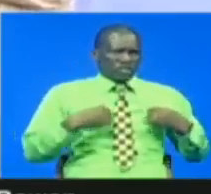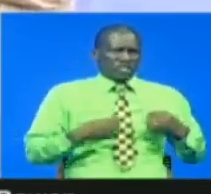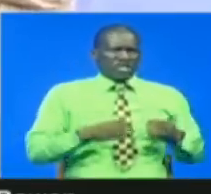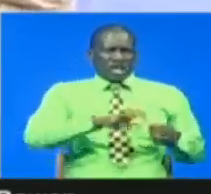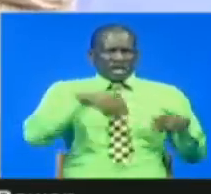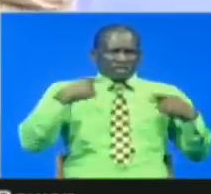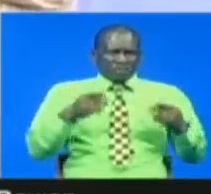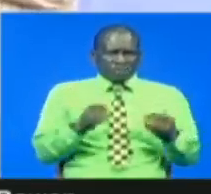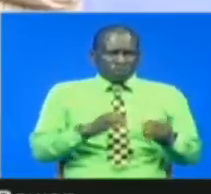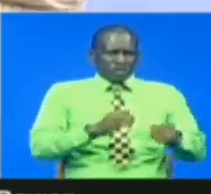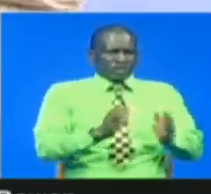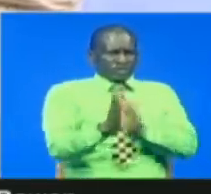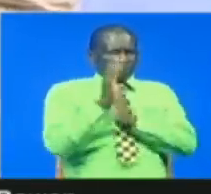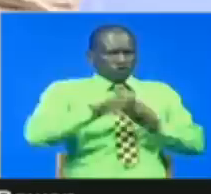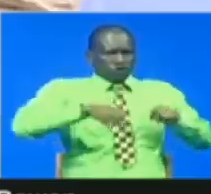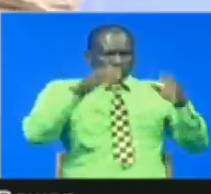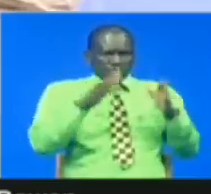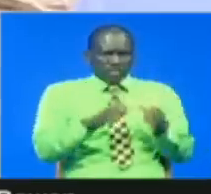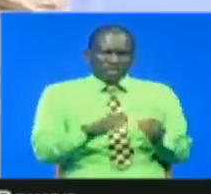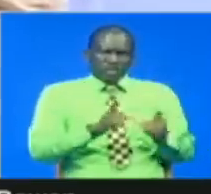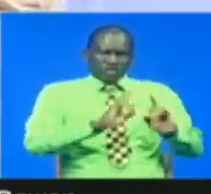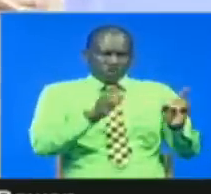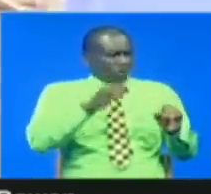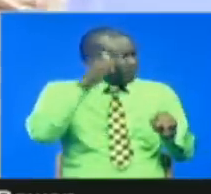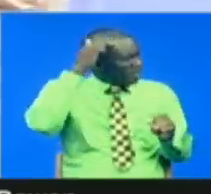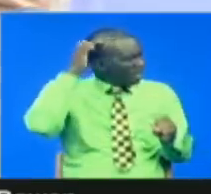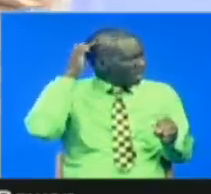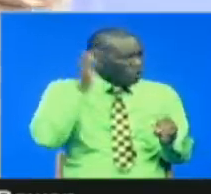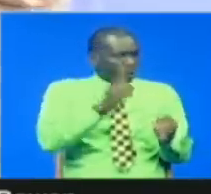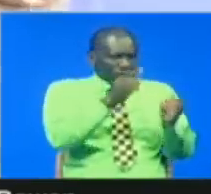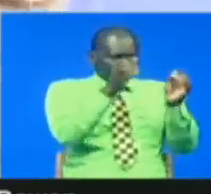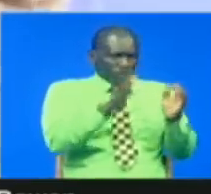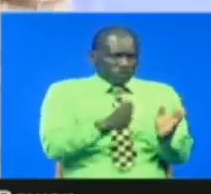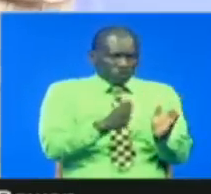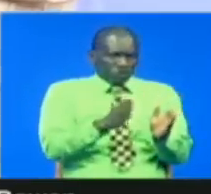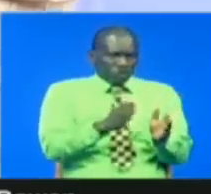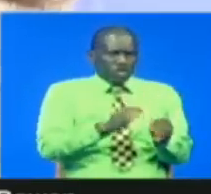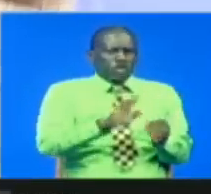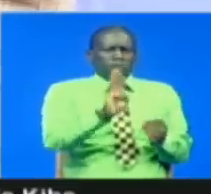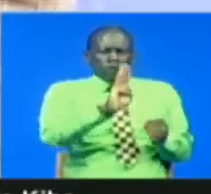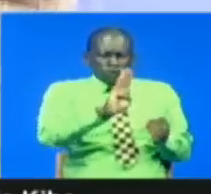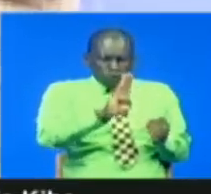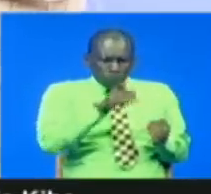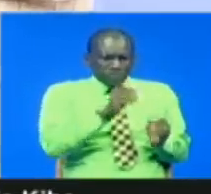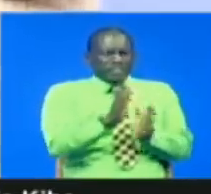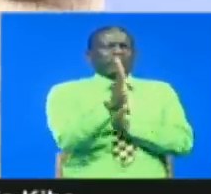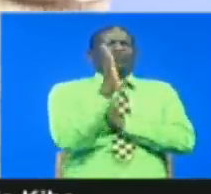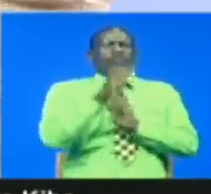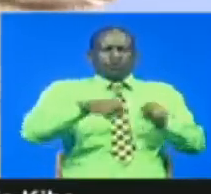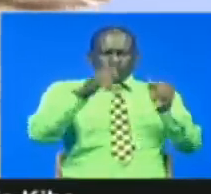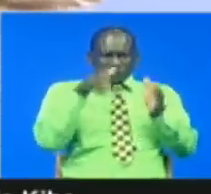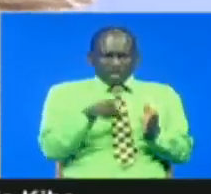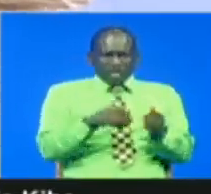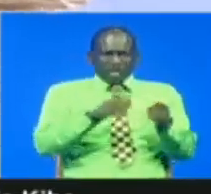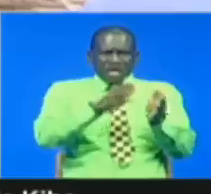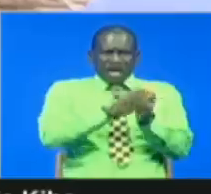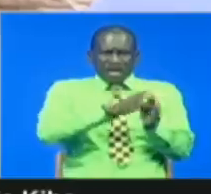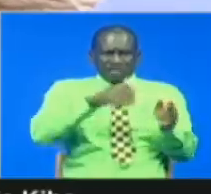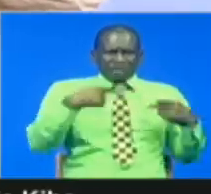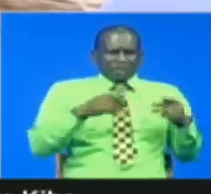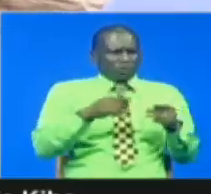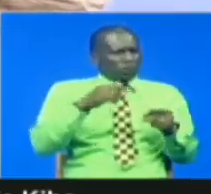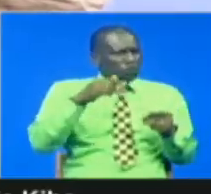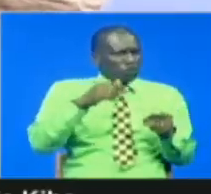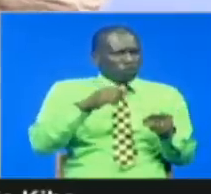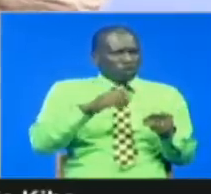walikuwa walinzi. Kuna si black, kuna mtu mmoja nao alikuwa na blue blue, hiyo ni guard. Mhm. Alafu kuna jamaa alikuwa nyeusi, sababu hata